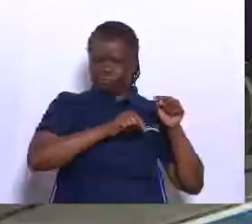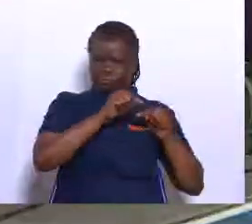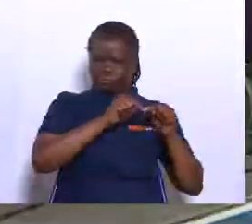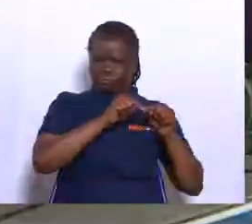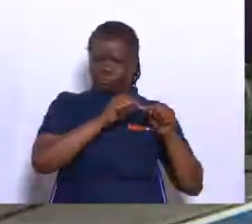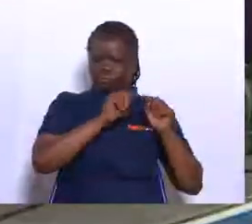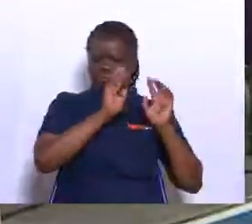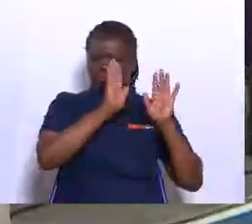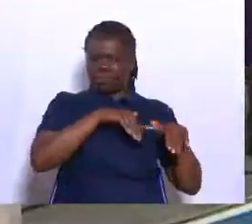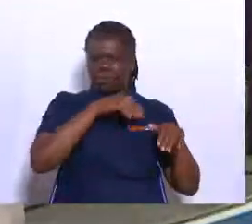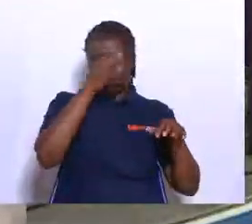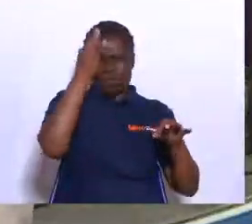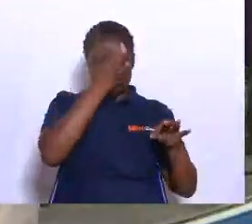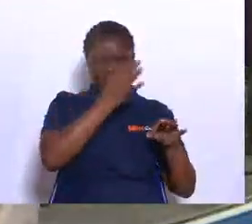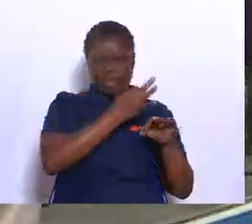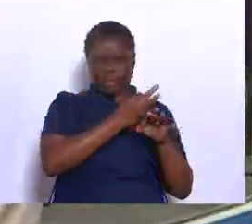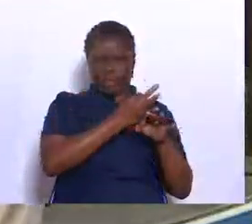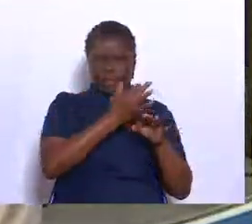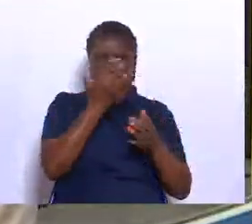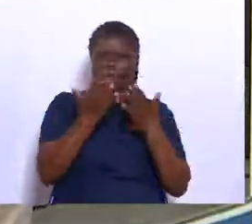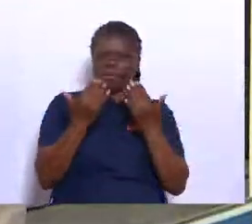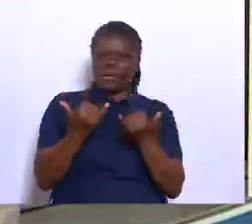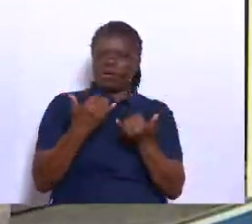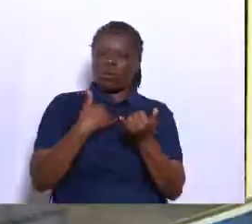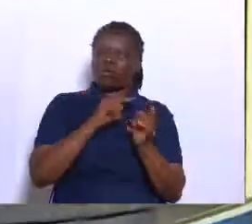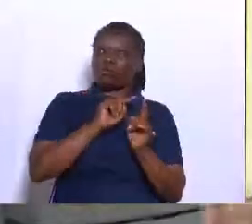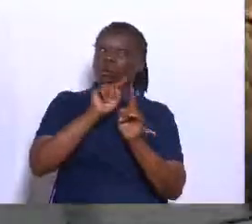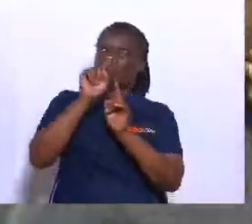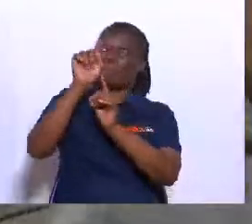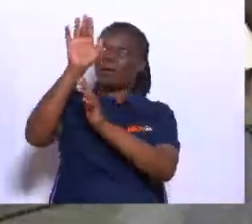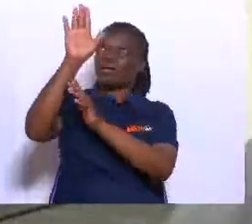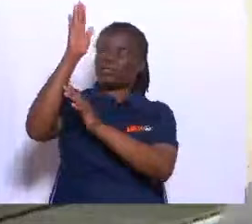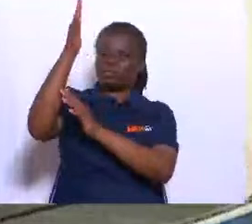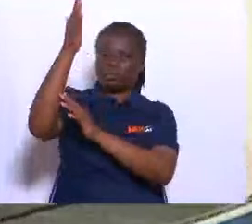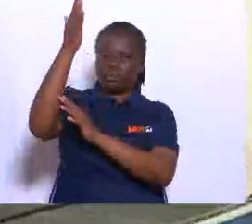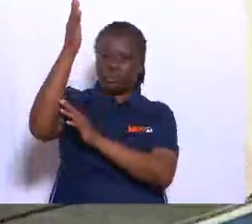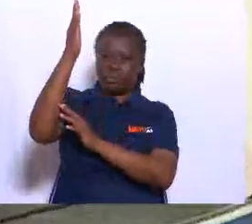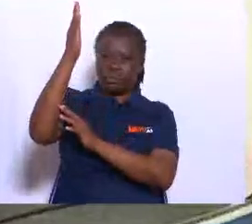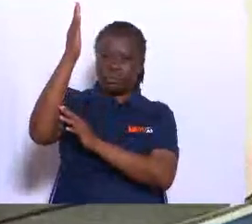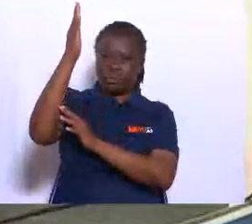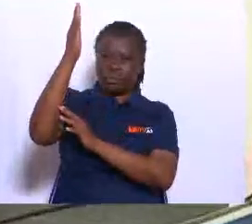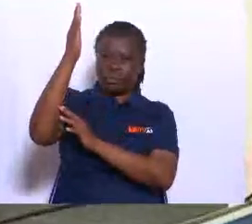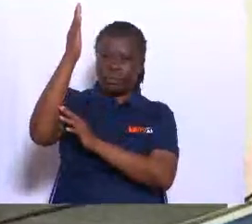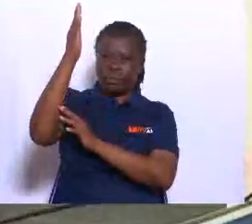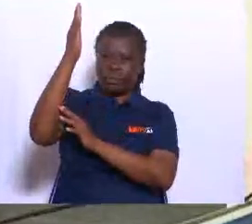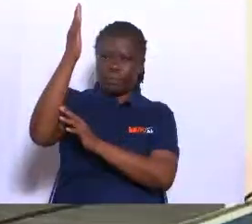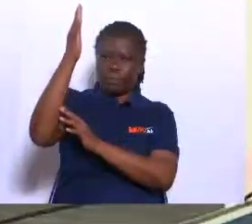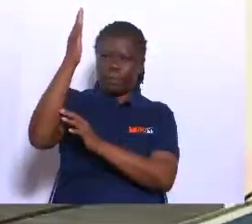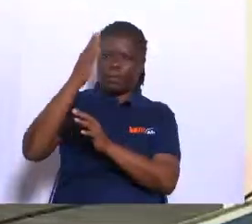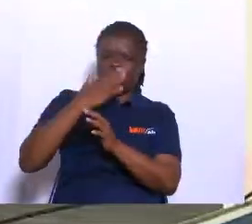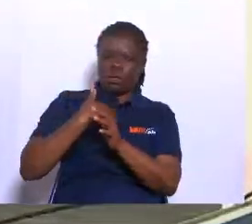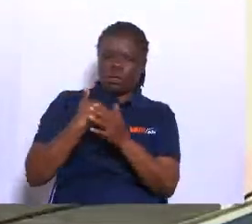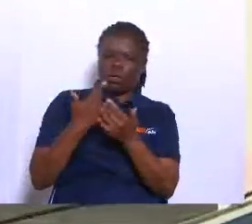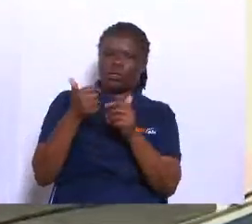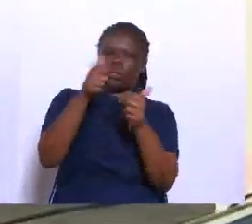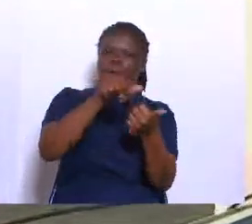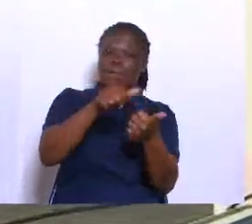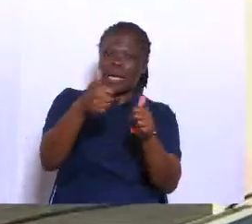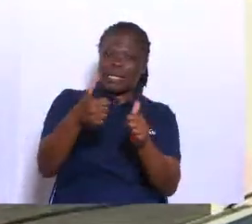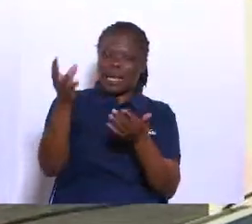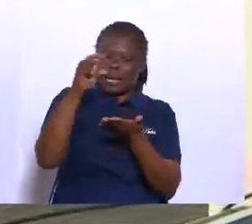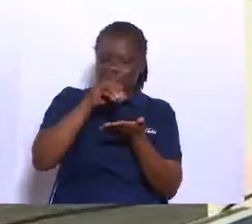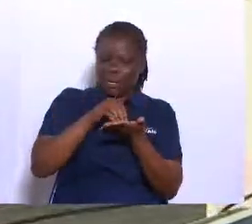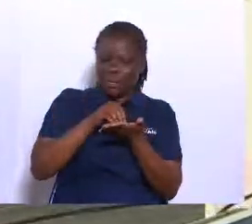ukaacha imani. Ungependa tena kurudi kwake Mwenyezi Mungu, uweze kufanyiwa ubatizo